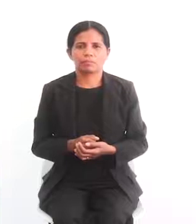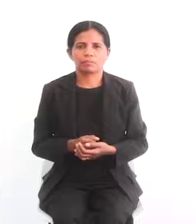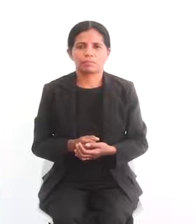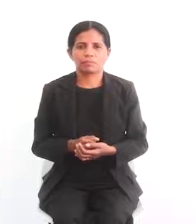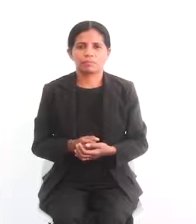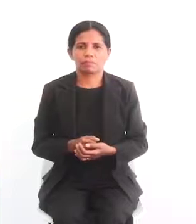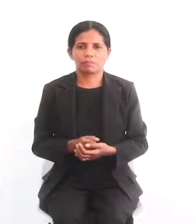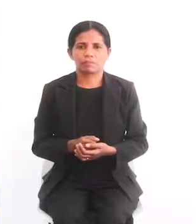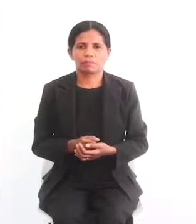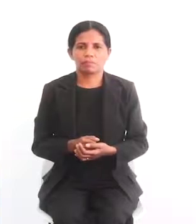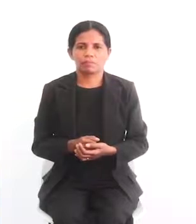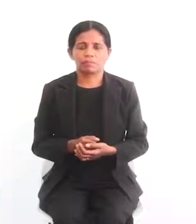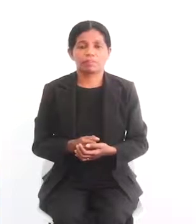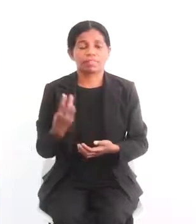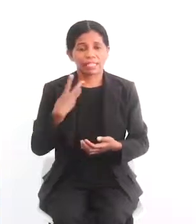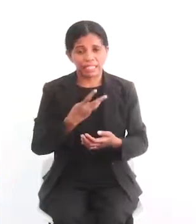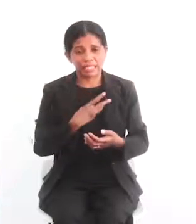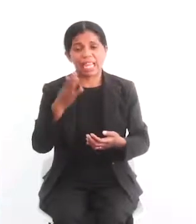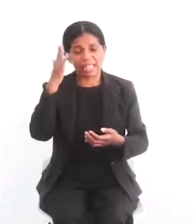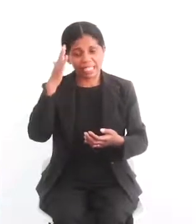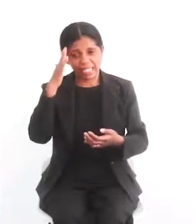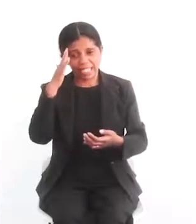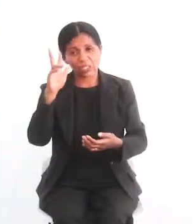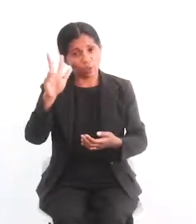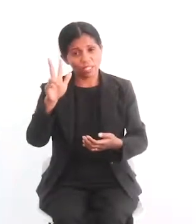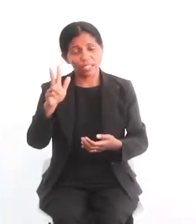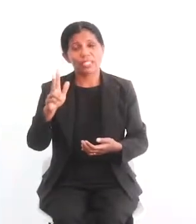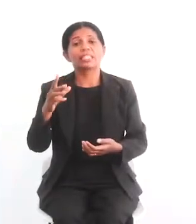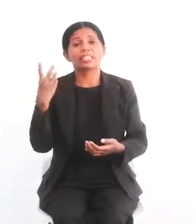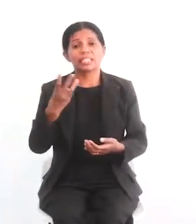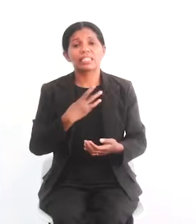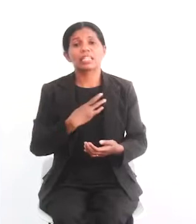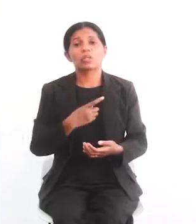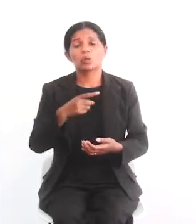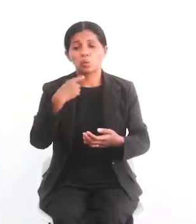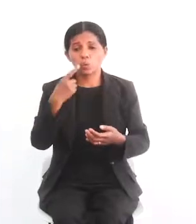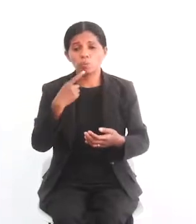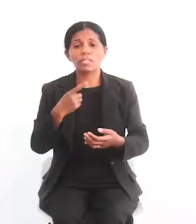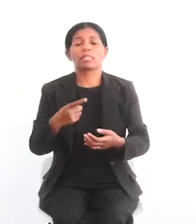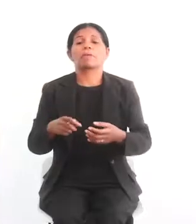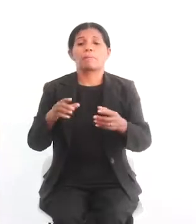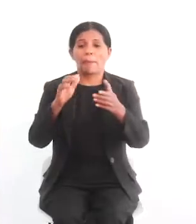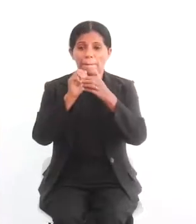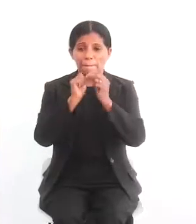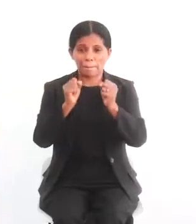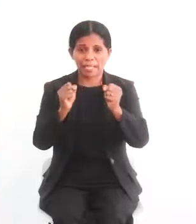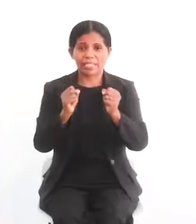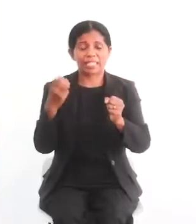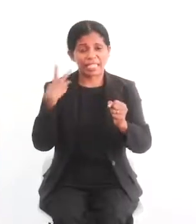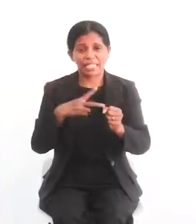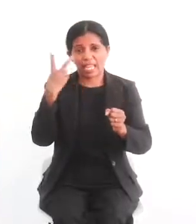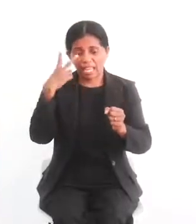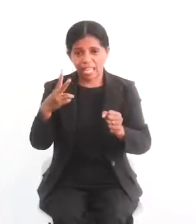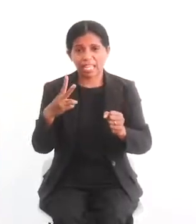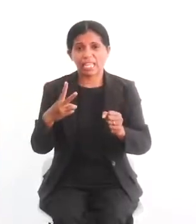Husi tane ita ni eksperimen tu tolu ne, ita bele hatene katak forma geometria dan bemaka metin liu. Entau ita hare katak